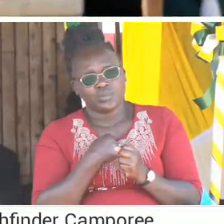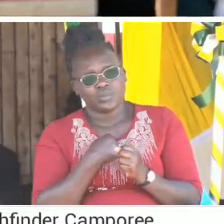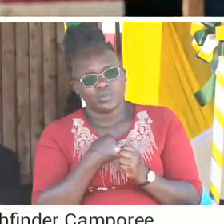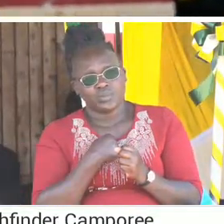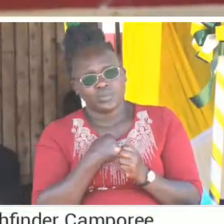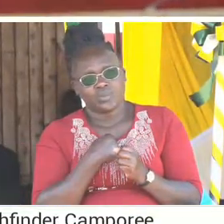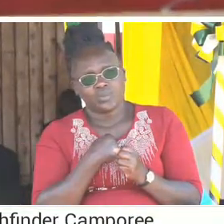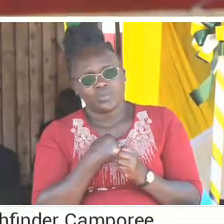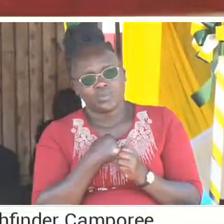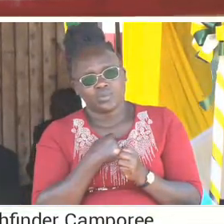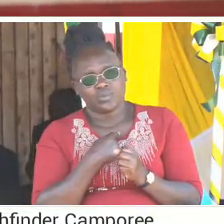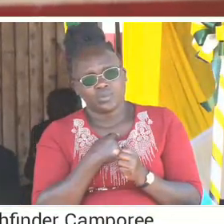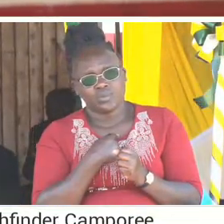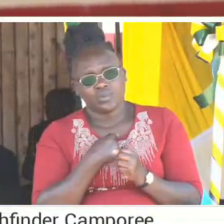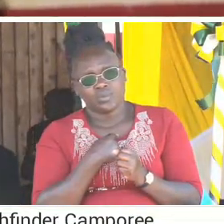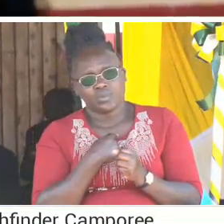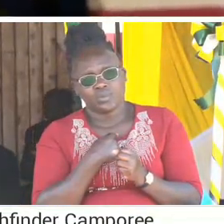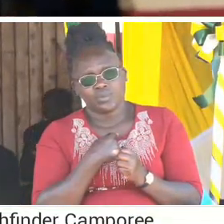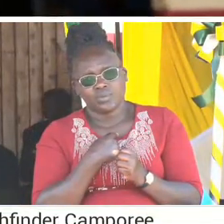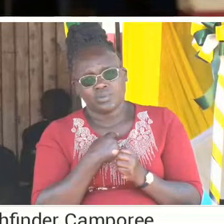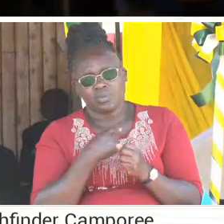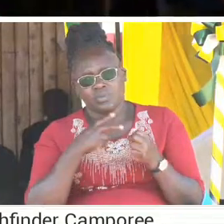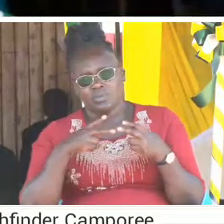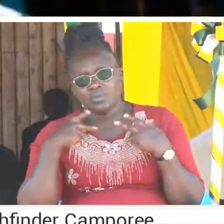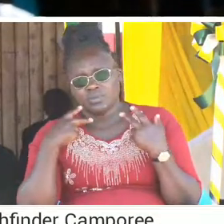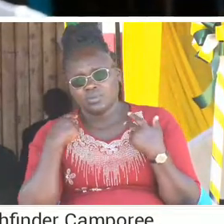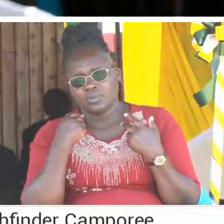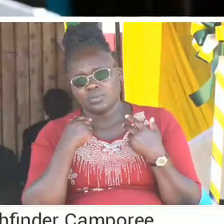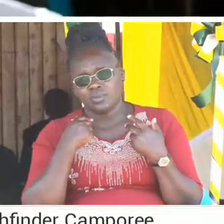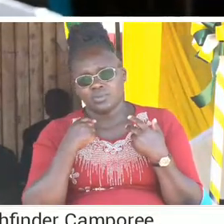bidii. Na pasta.